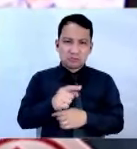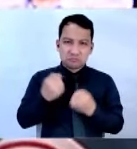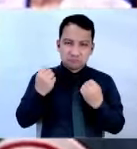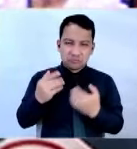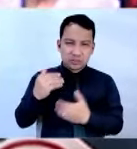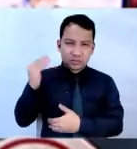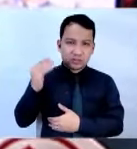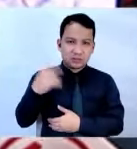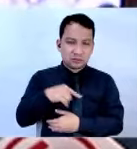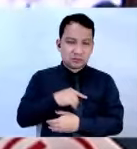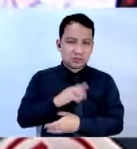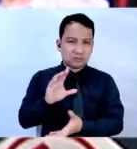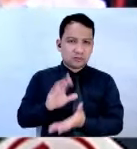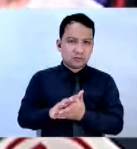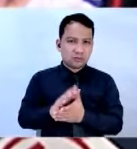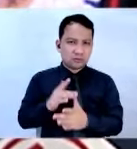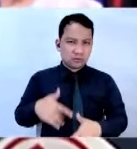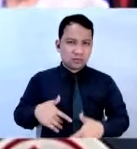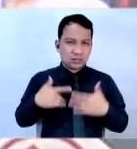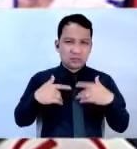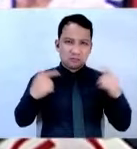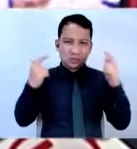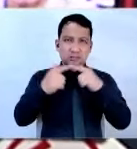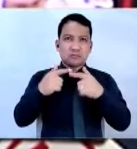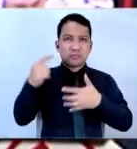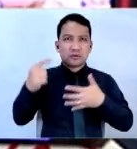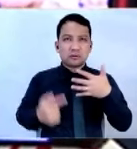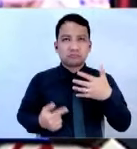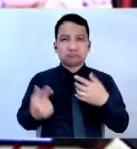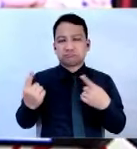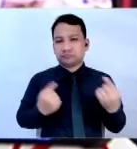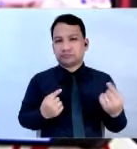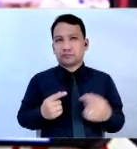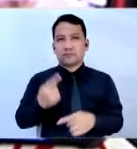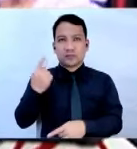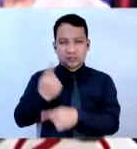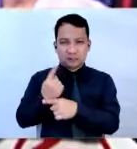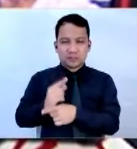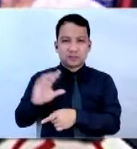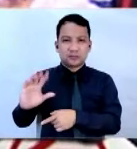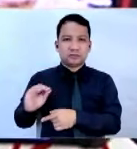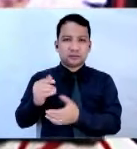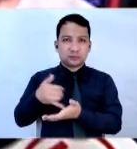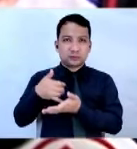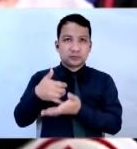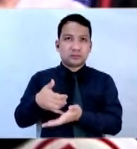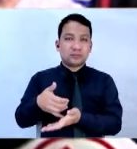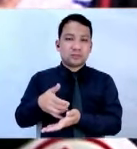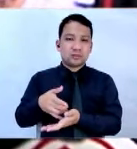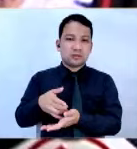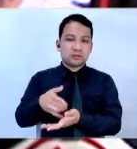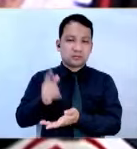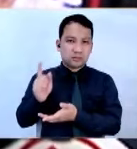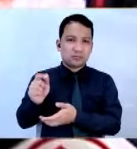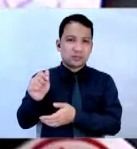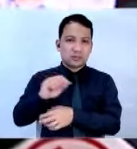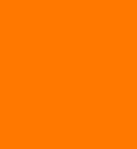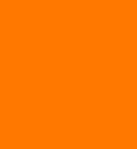life. Ang dami na niyang naabot, ang dami na niyang nagawa. Karapat dapat lang siyang kilalanin na national artist.